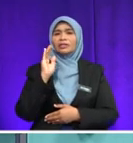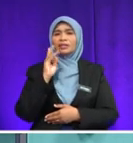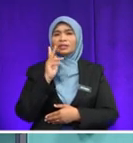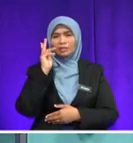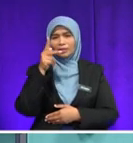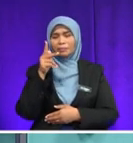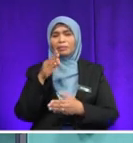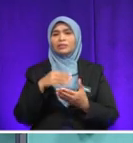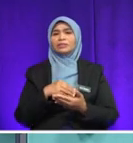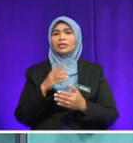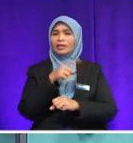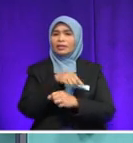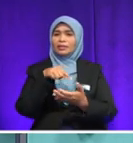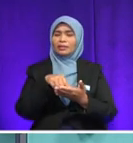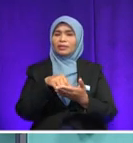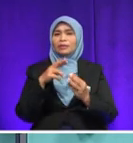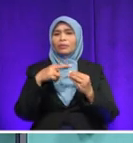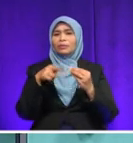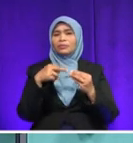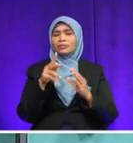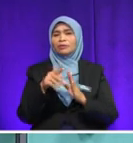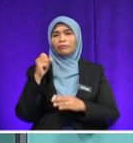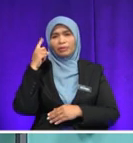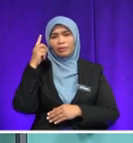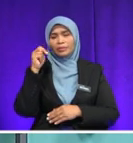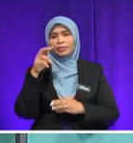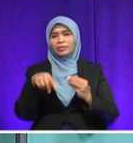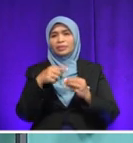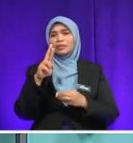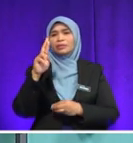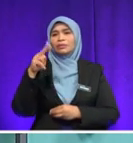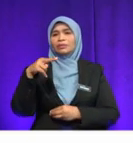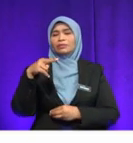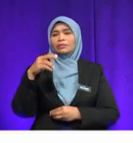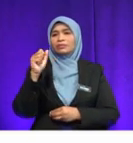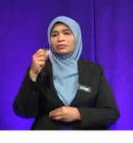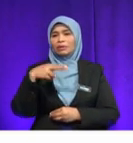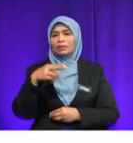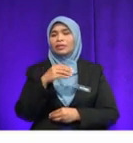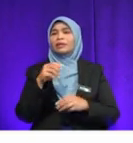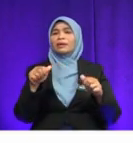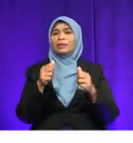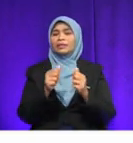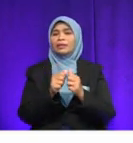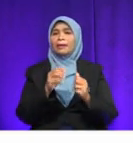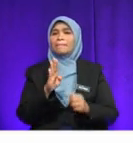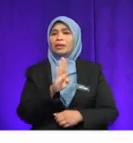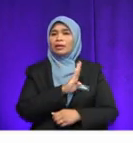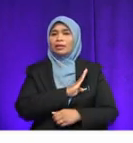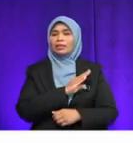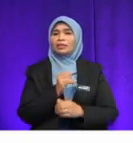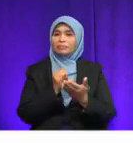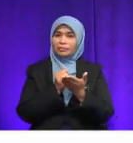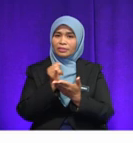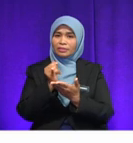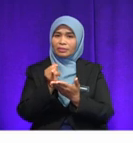hari ini yaitu merumus kefahaman tentang rusa serta mengamalkannya secara beradab dan istiqomah itu